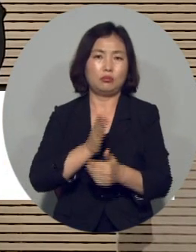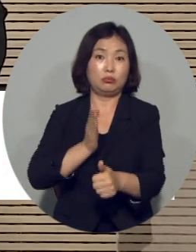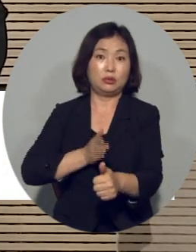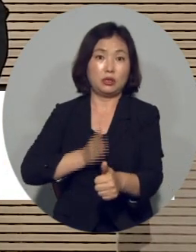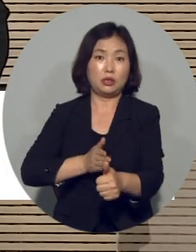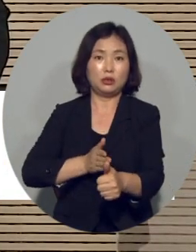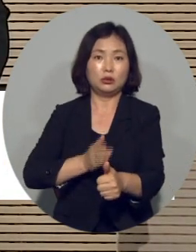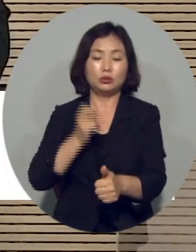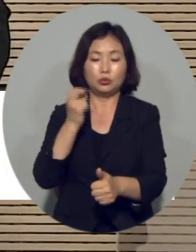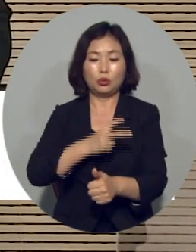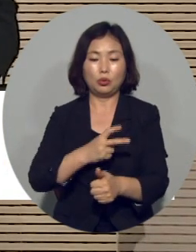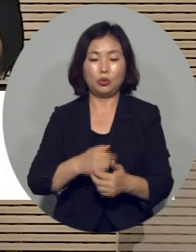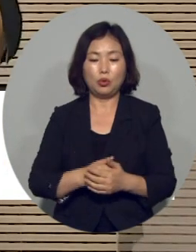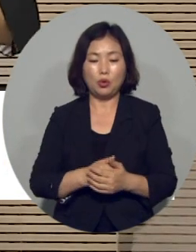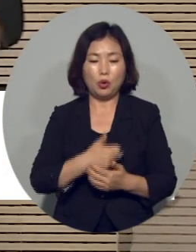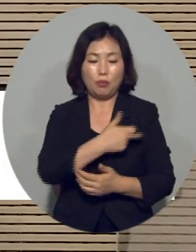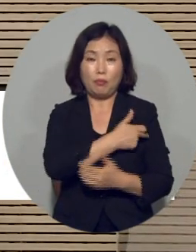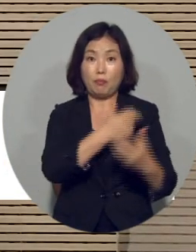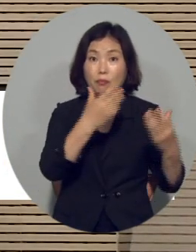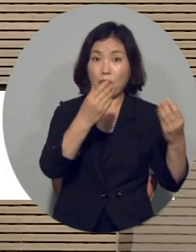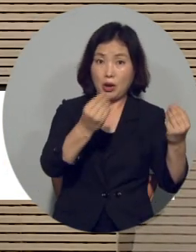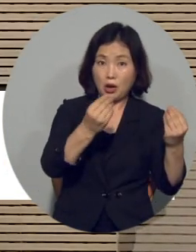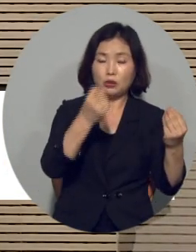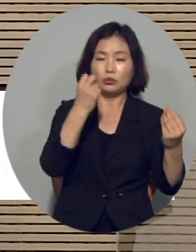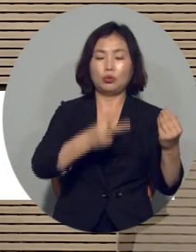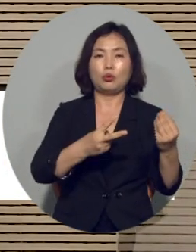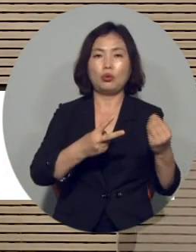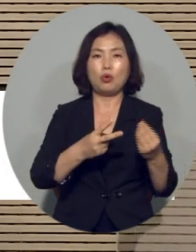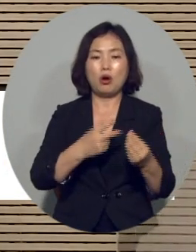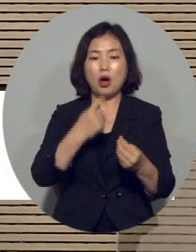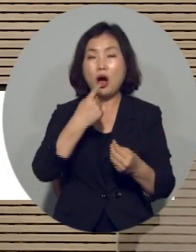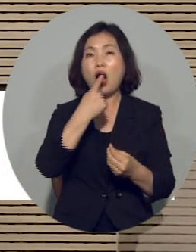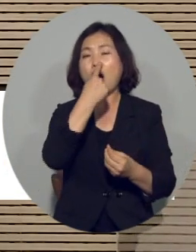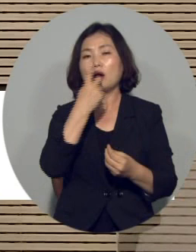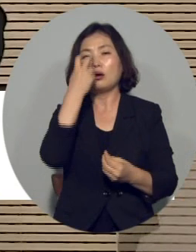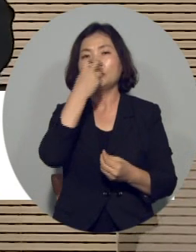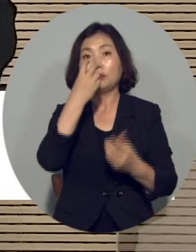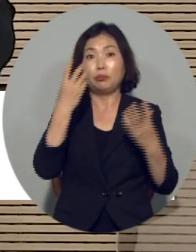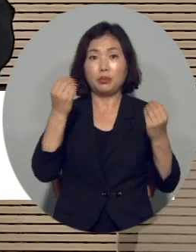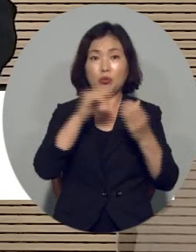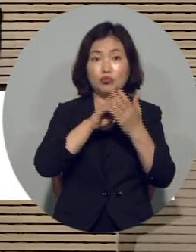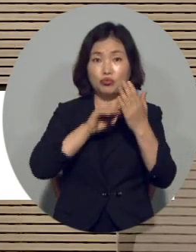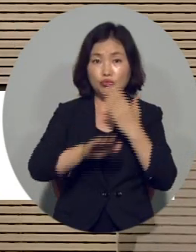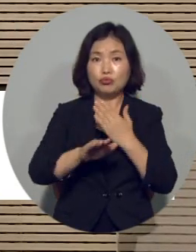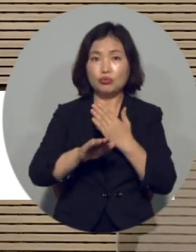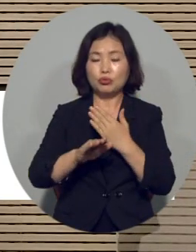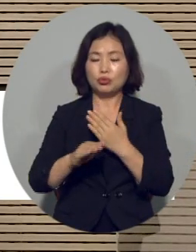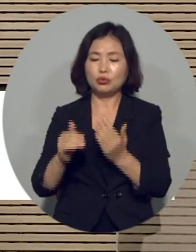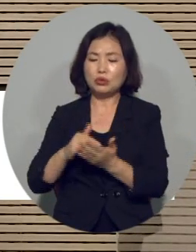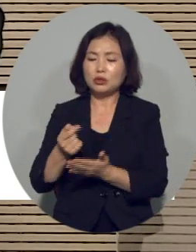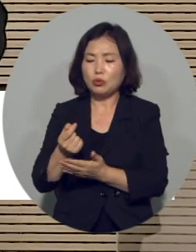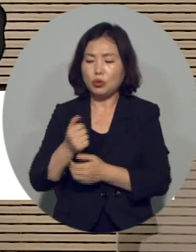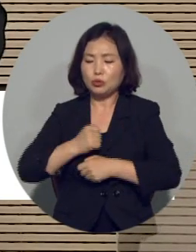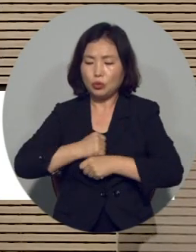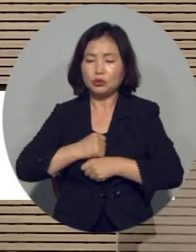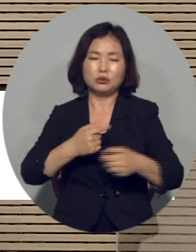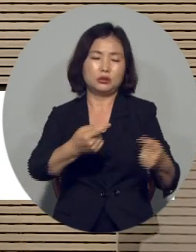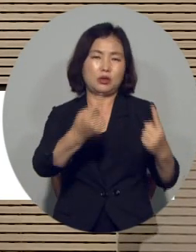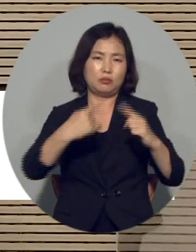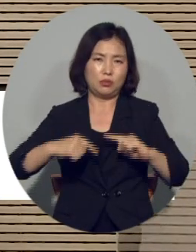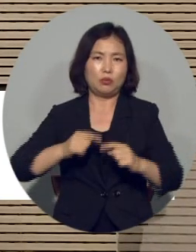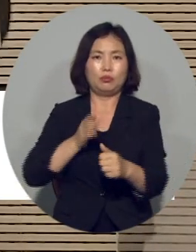그리고 가실때에는 백신접종을 왈리 하시거나 진단 검사를 받으신 후에 세수와 n 언어 방문해 주실 것을